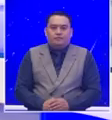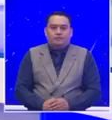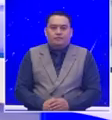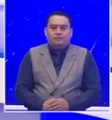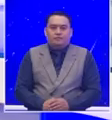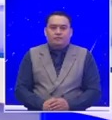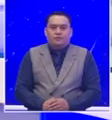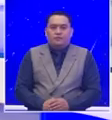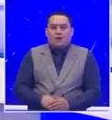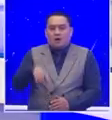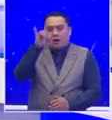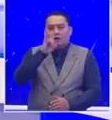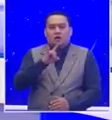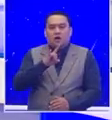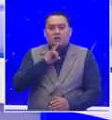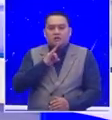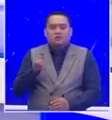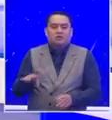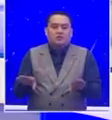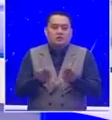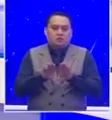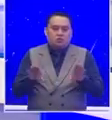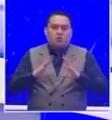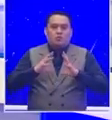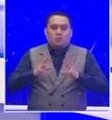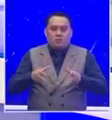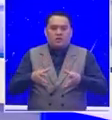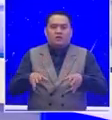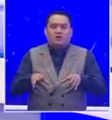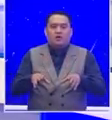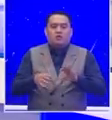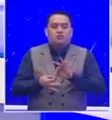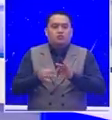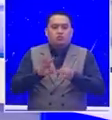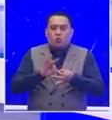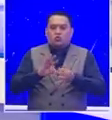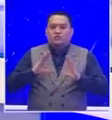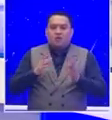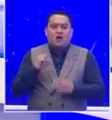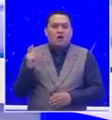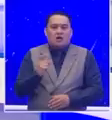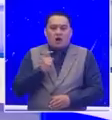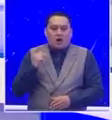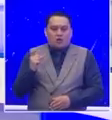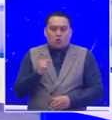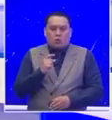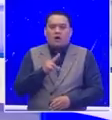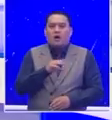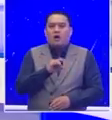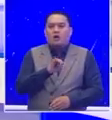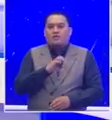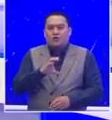Казахстан, как и почти все страны мира, сейчас в очень непростом положении. И меры по стабилизации экономики и борьбы с пандемией